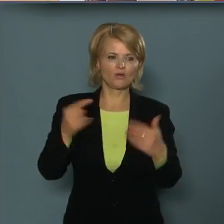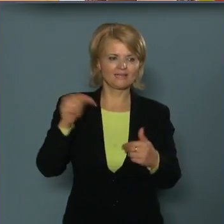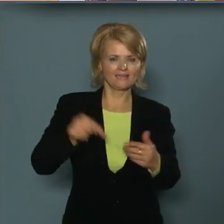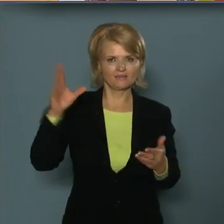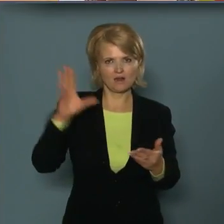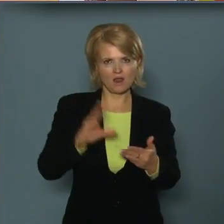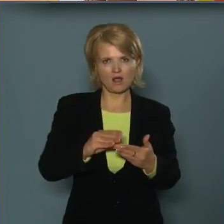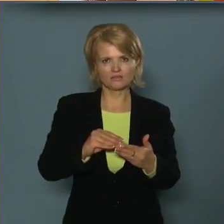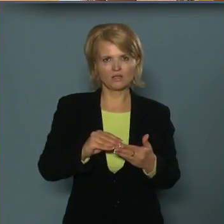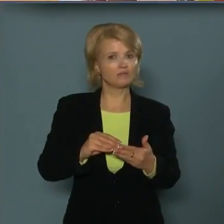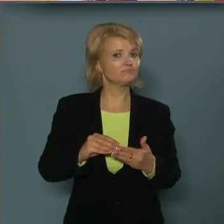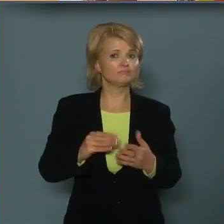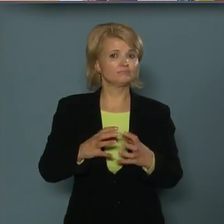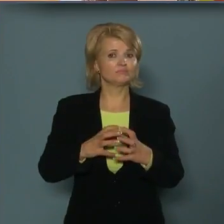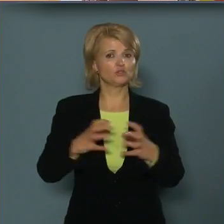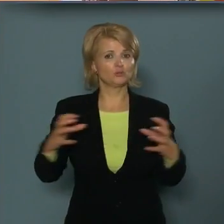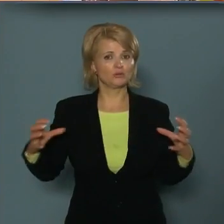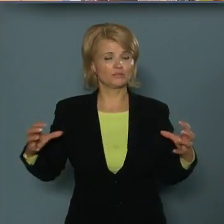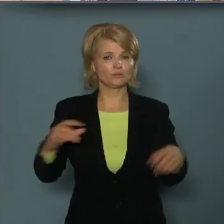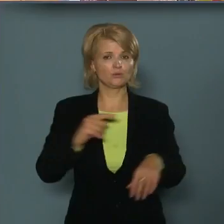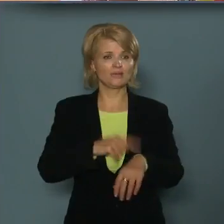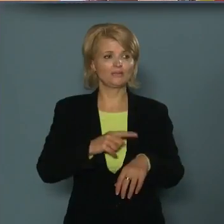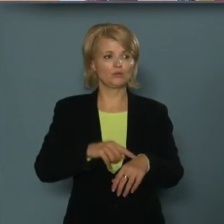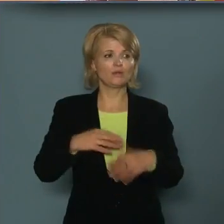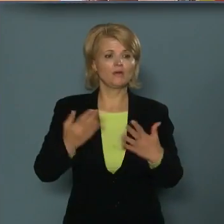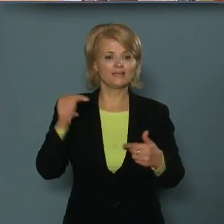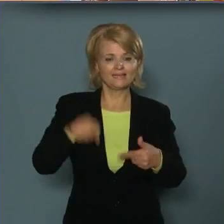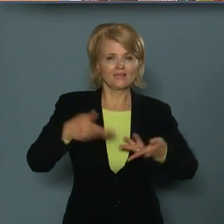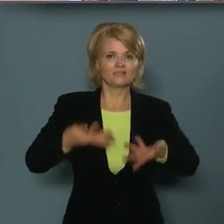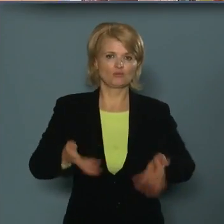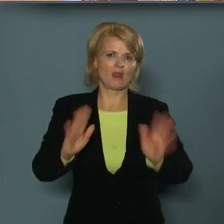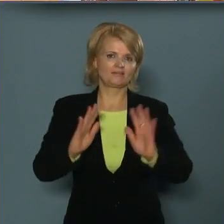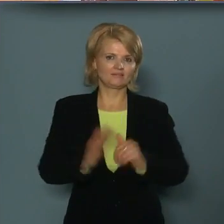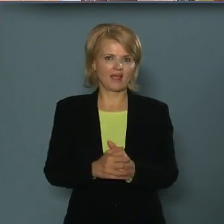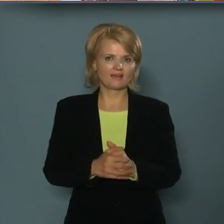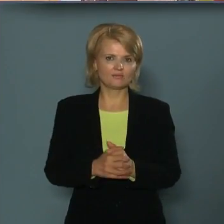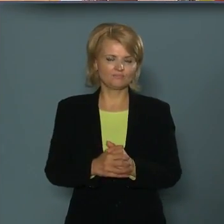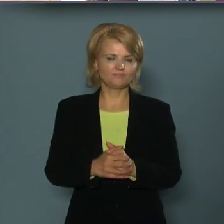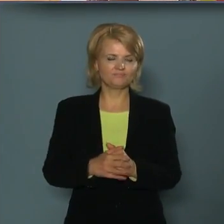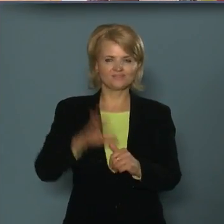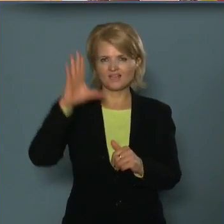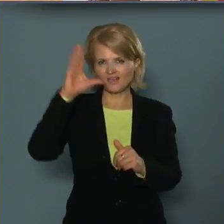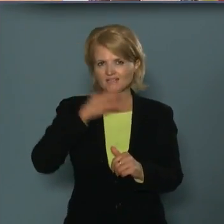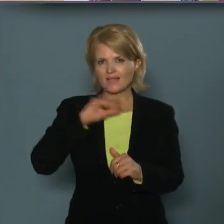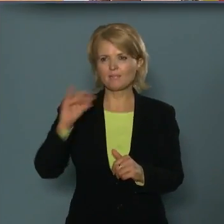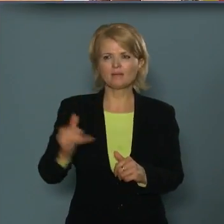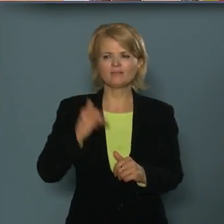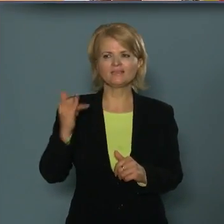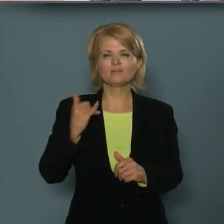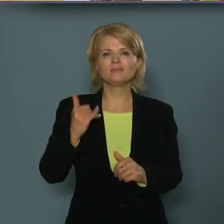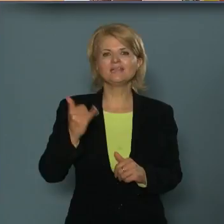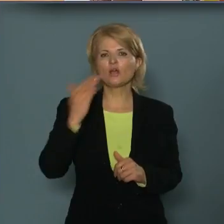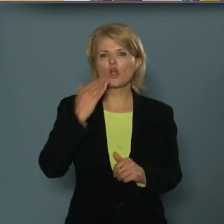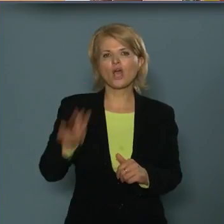itt laktak hosszabb ideig, vagy akár itt is születtek, és hát az embert mindig